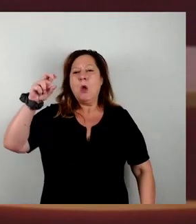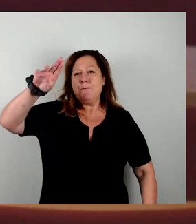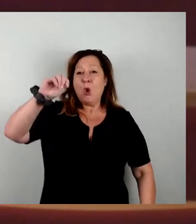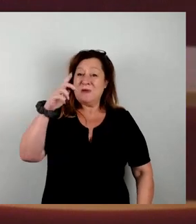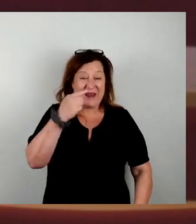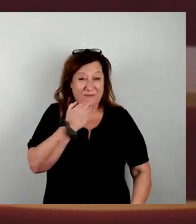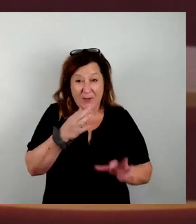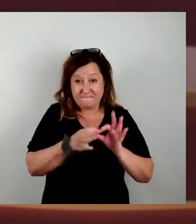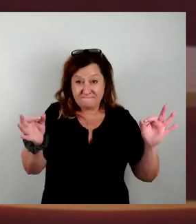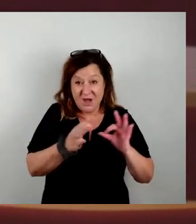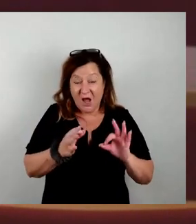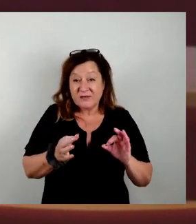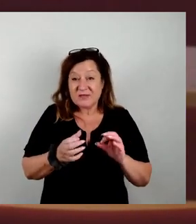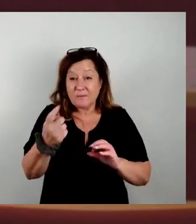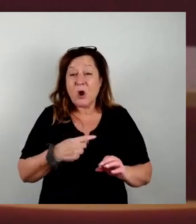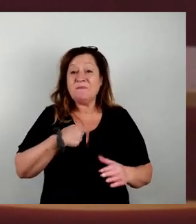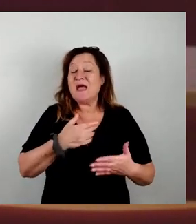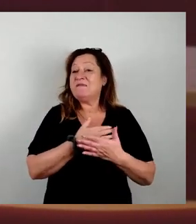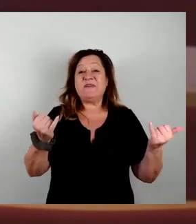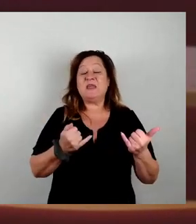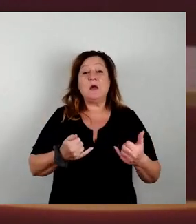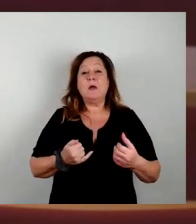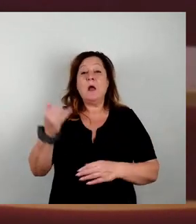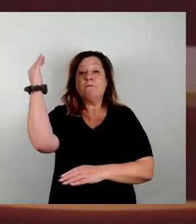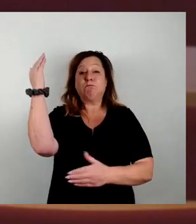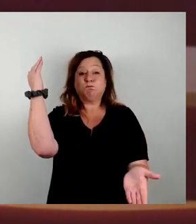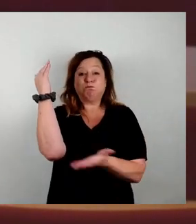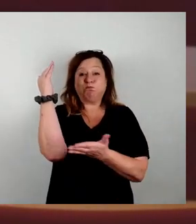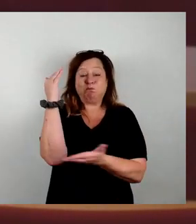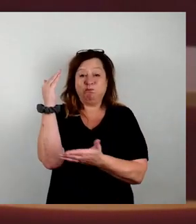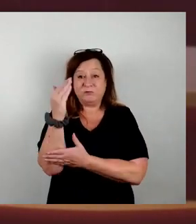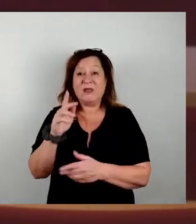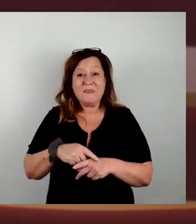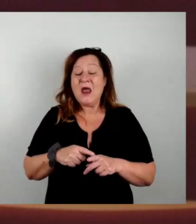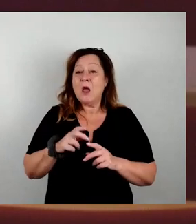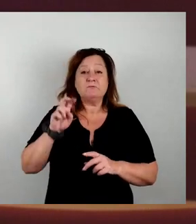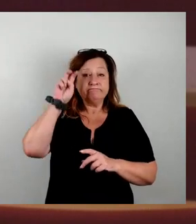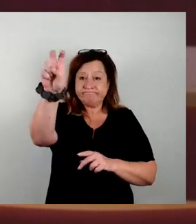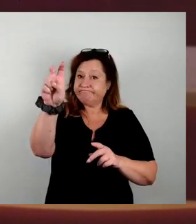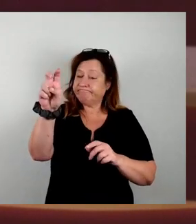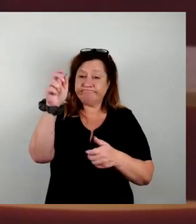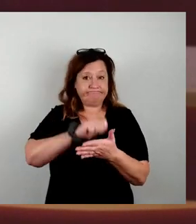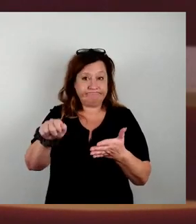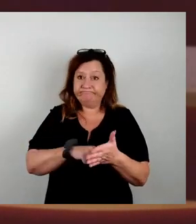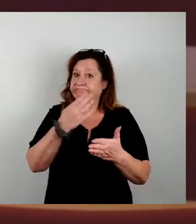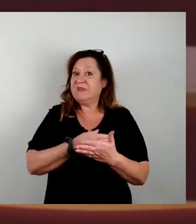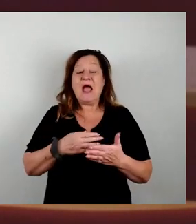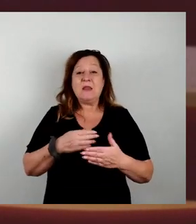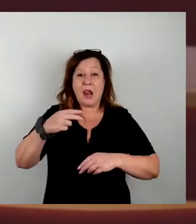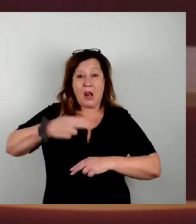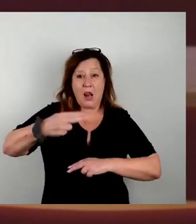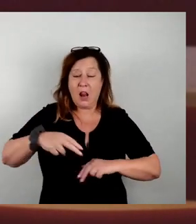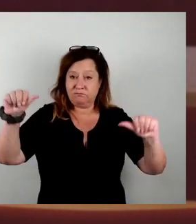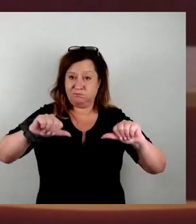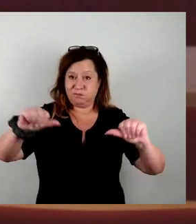dann wird die Axt gelegt werden an die Qualität, dann wird es Streckeneinstellungen geben, dann wird es eine Verschlechterung des Takts geben. Ich erinnere